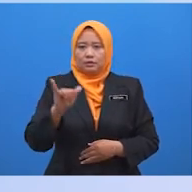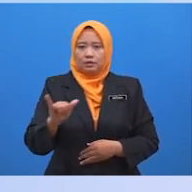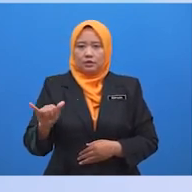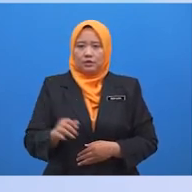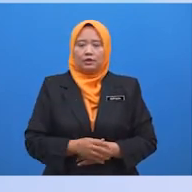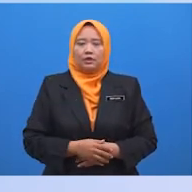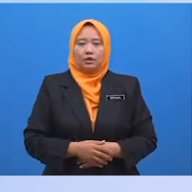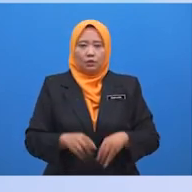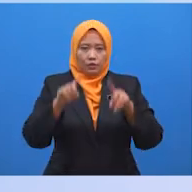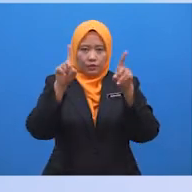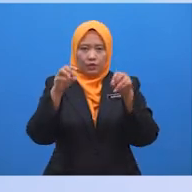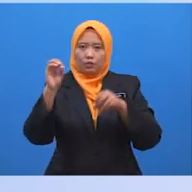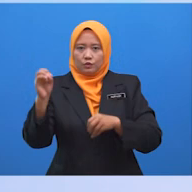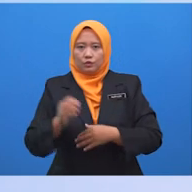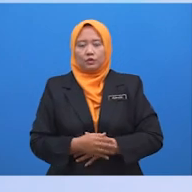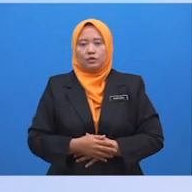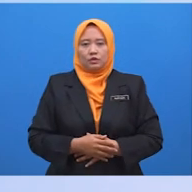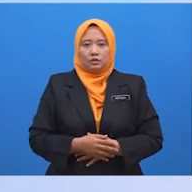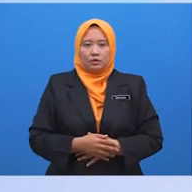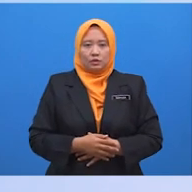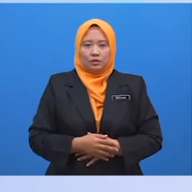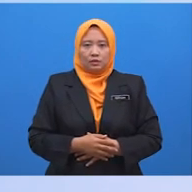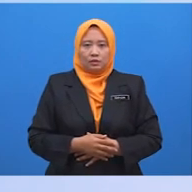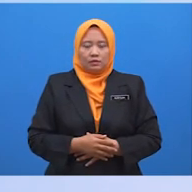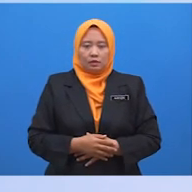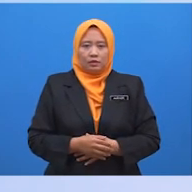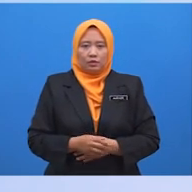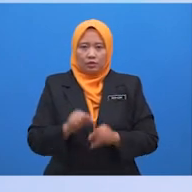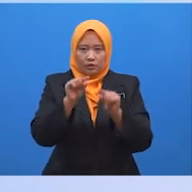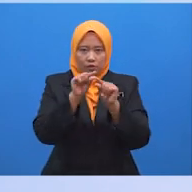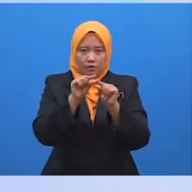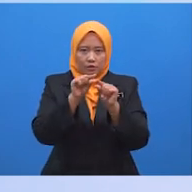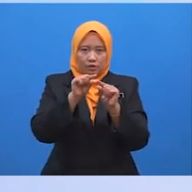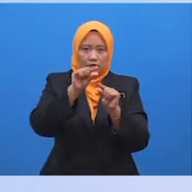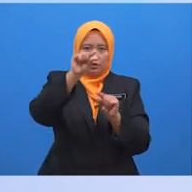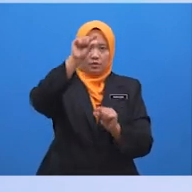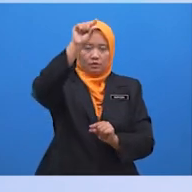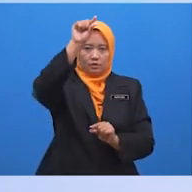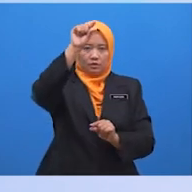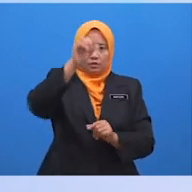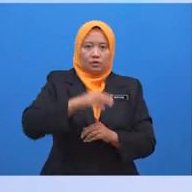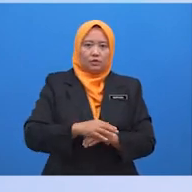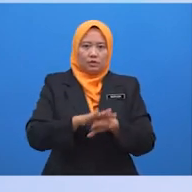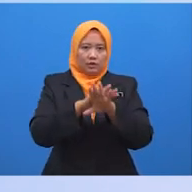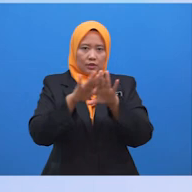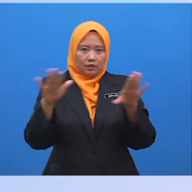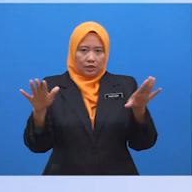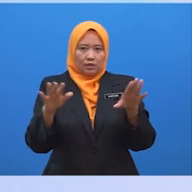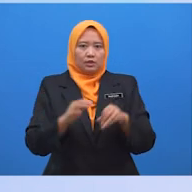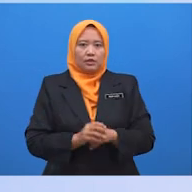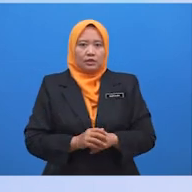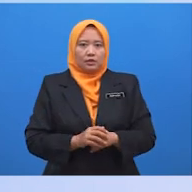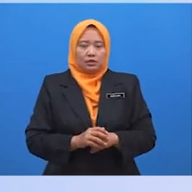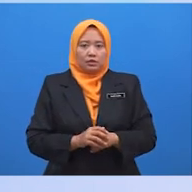Dan menyatakan bahawa satu garis lurus mempunyai kecerunan tidak tertakrif